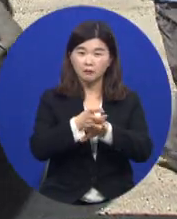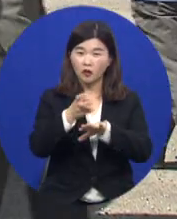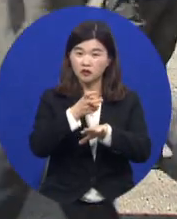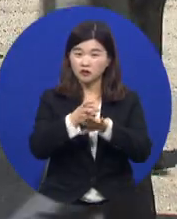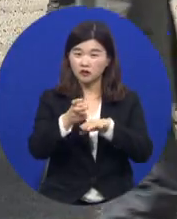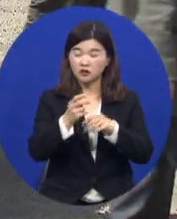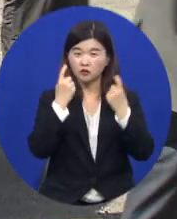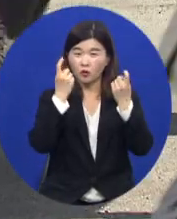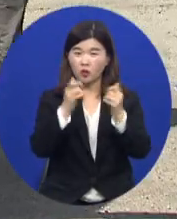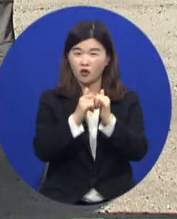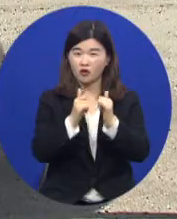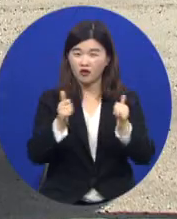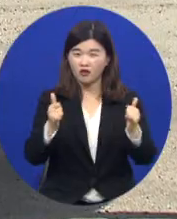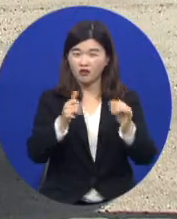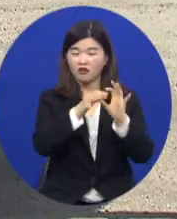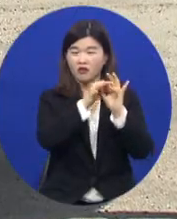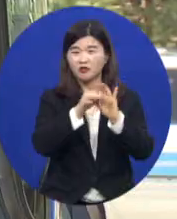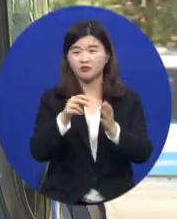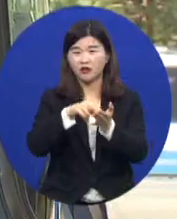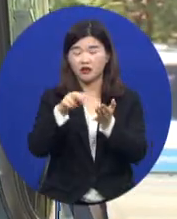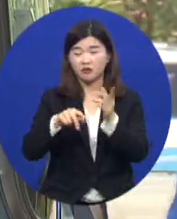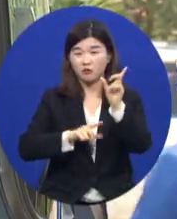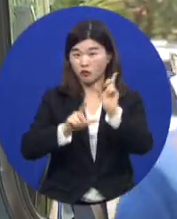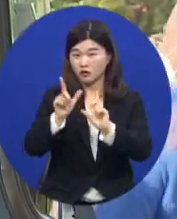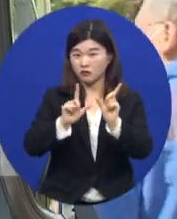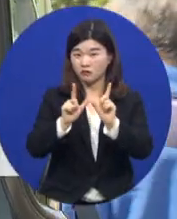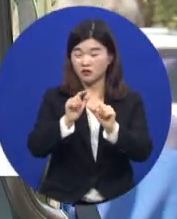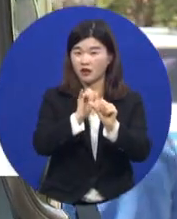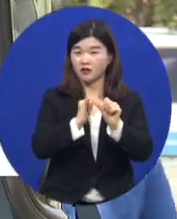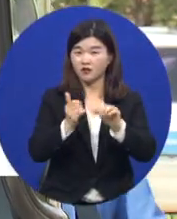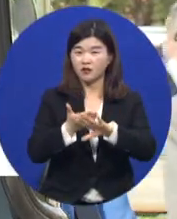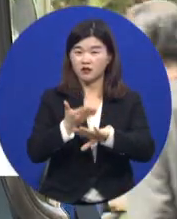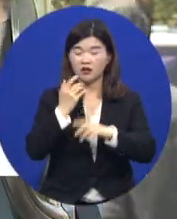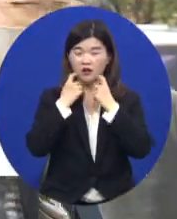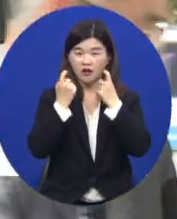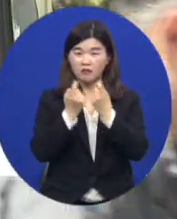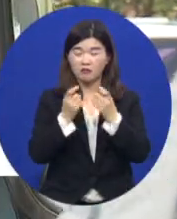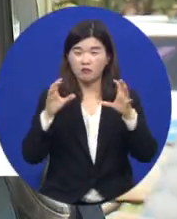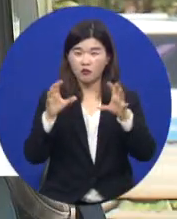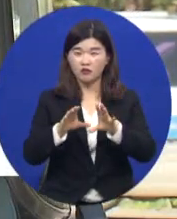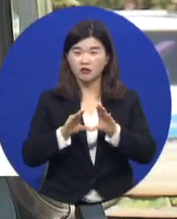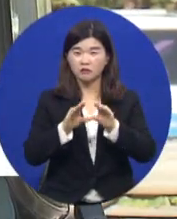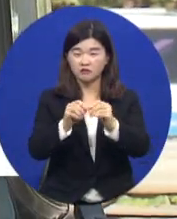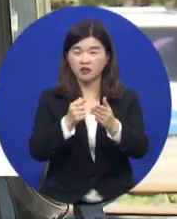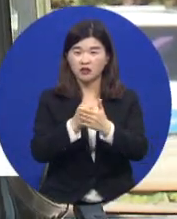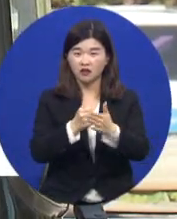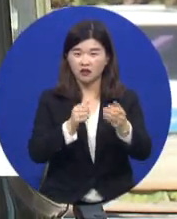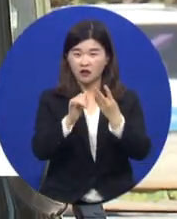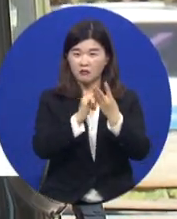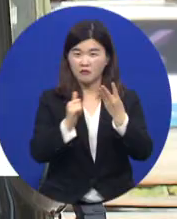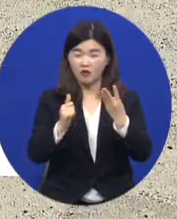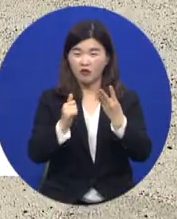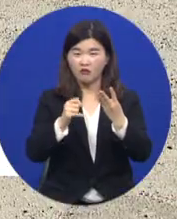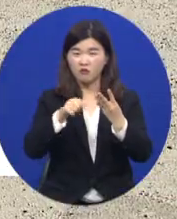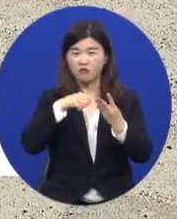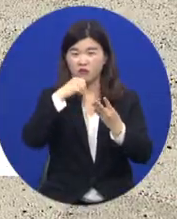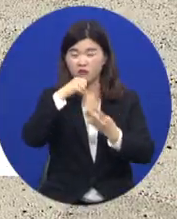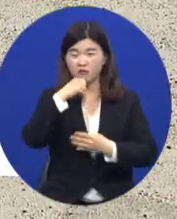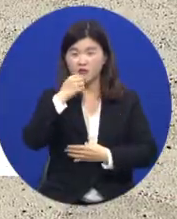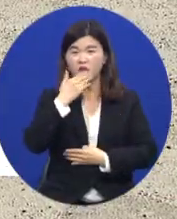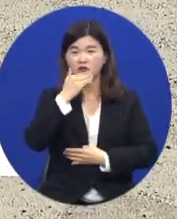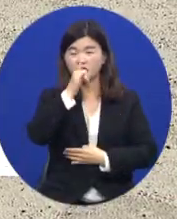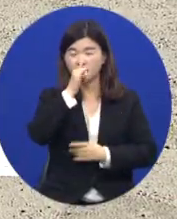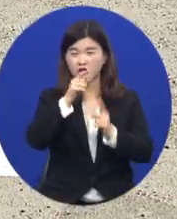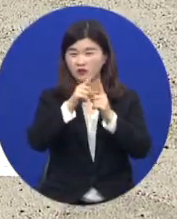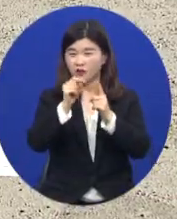전세버스에서 관광객들이 줄지어 내립니다. 5명 이상 사적 모임 금지 규정에 따라 4명 이하로 모객된 패키지